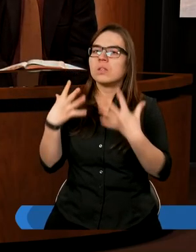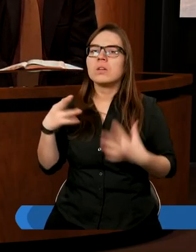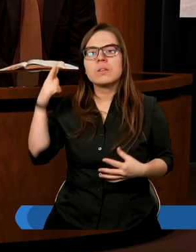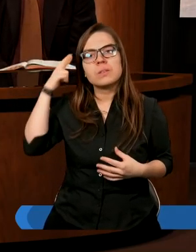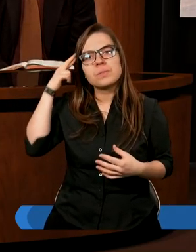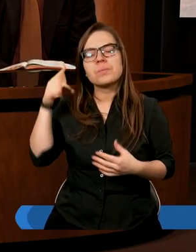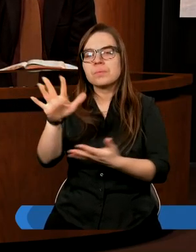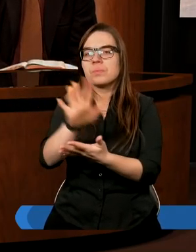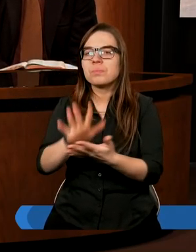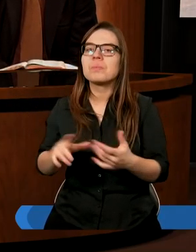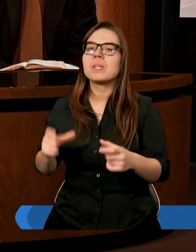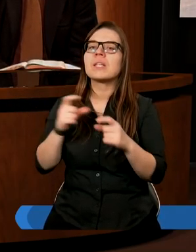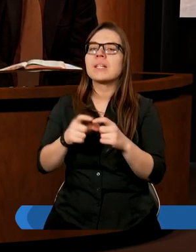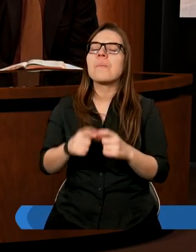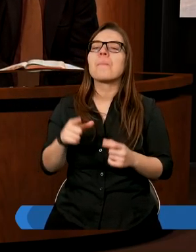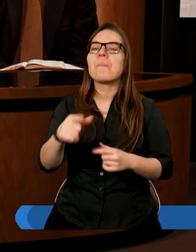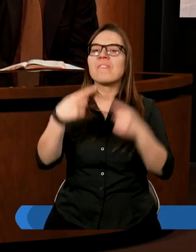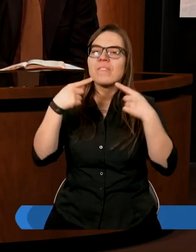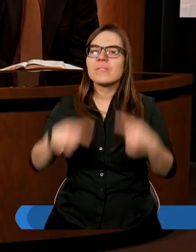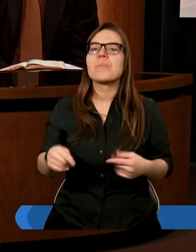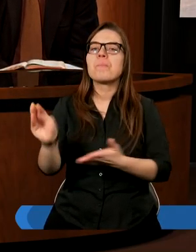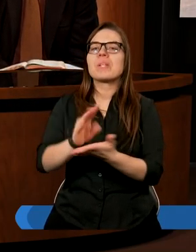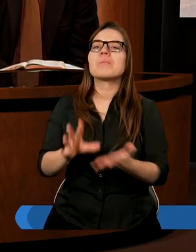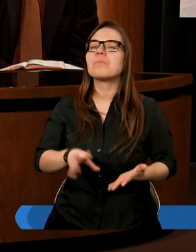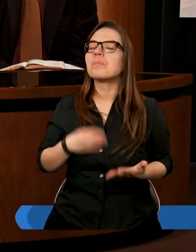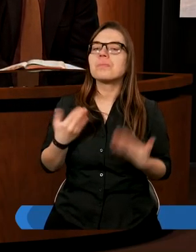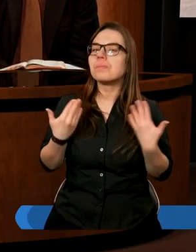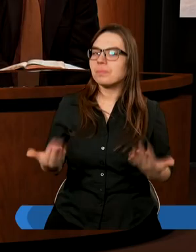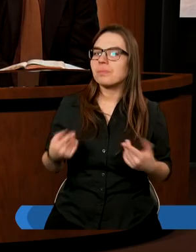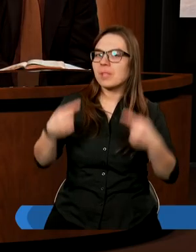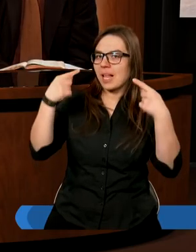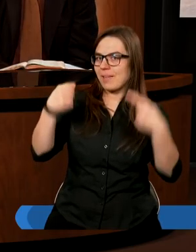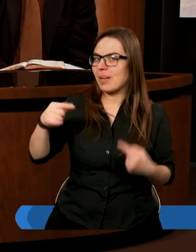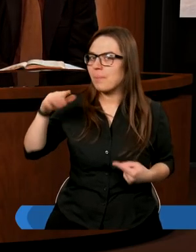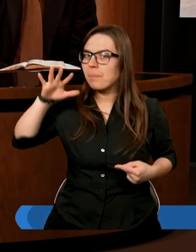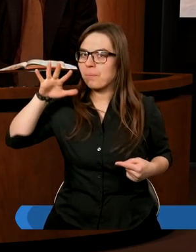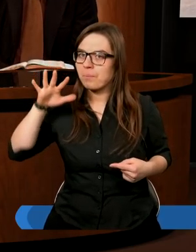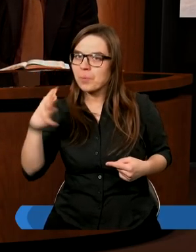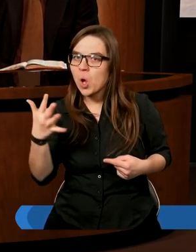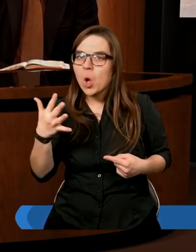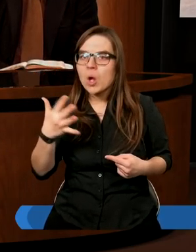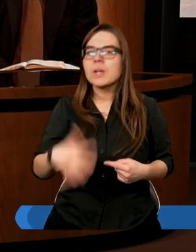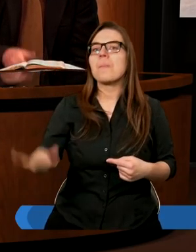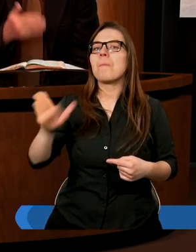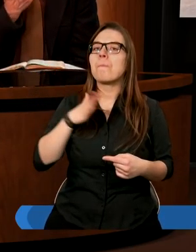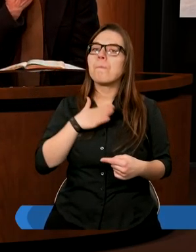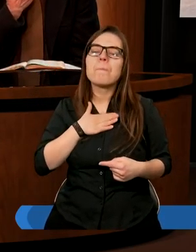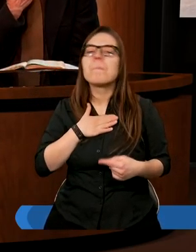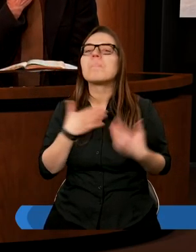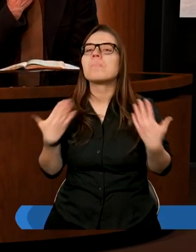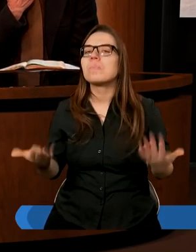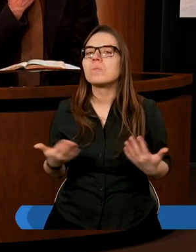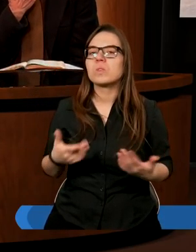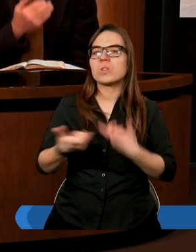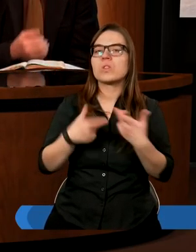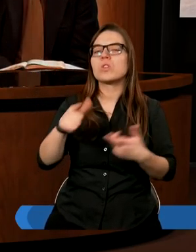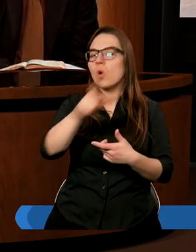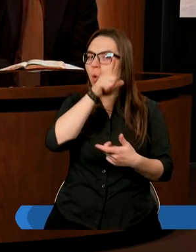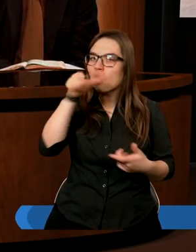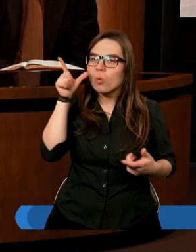przeczytanego fragmentu Pisma Świętego, wiersz piąty, że mamy do czynienia z ludźmi,